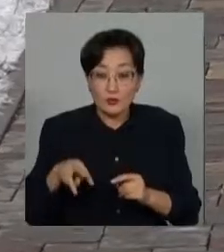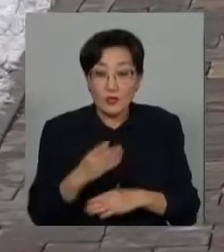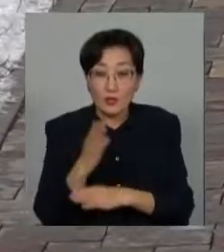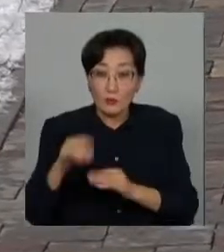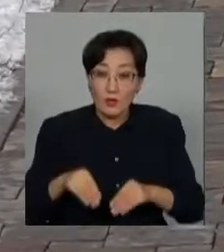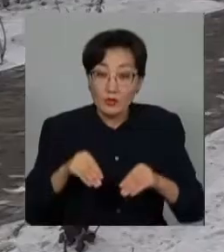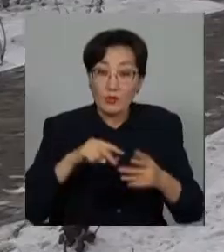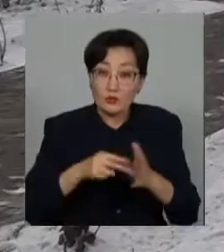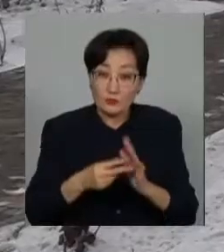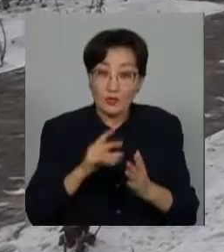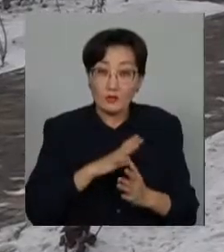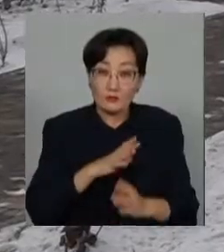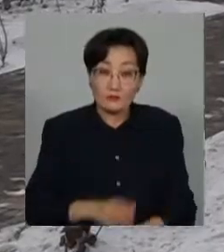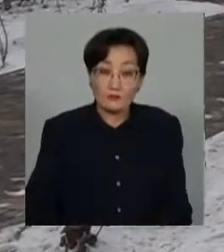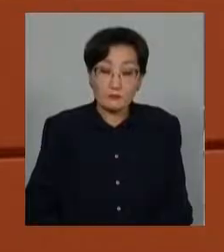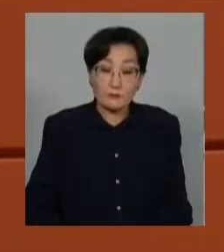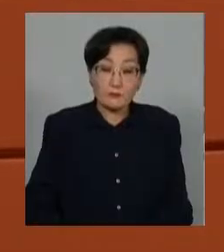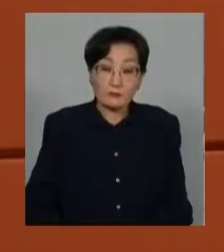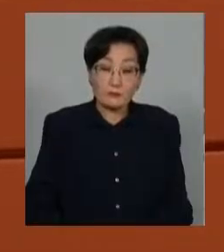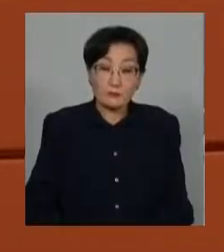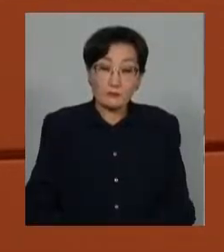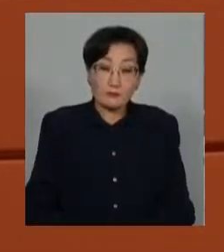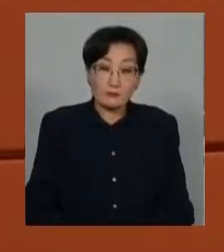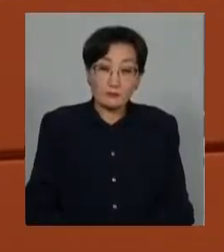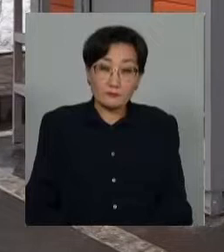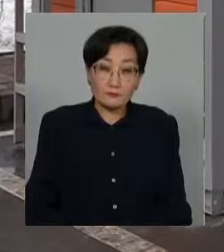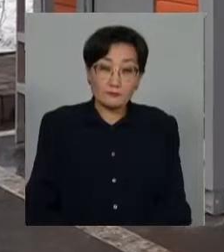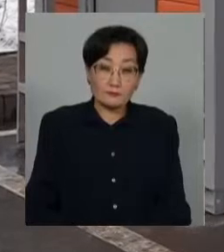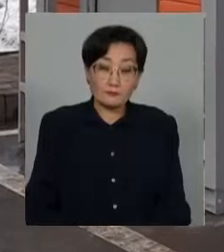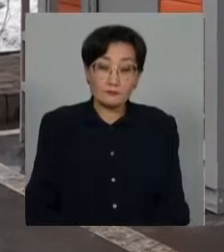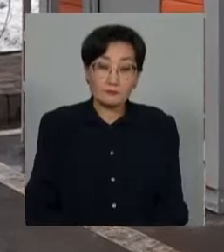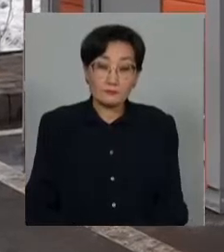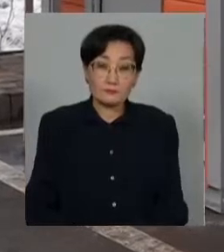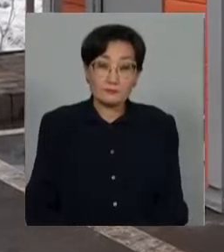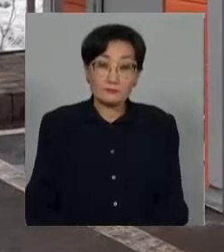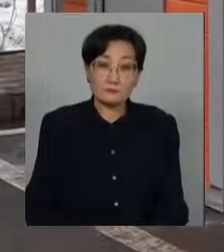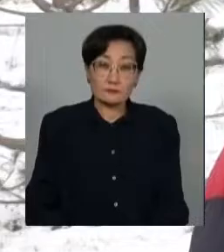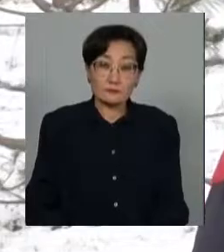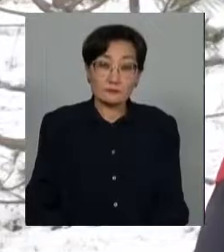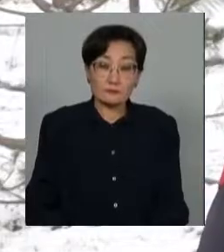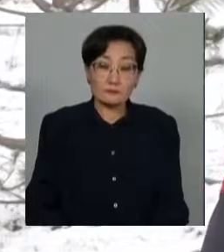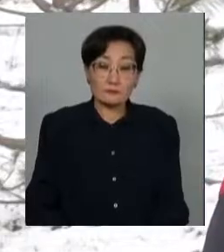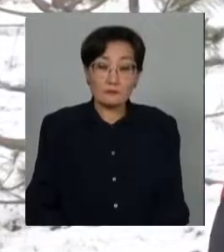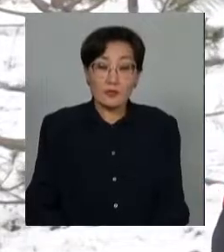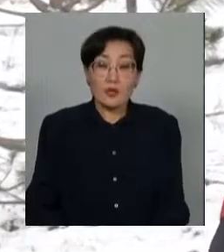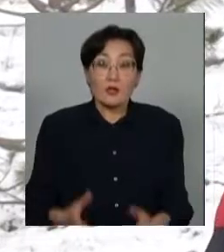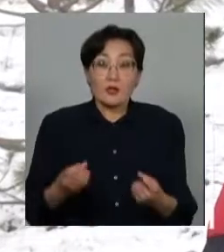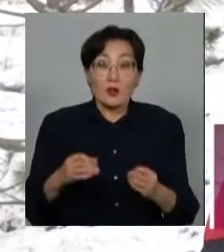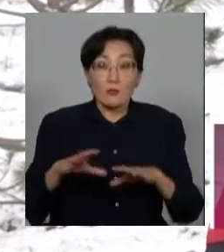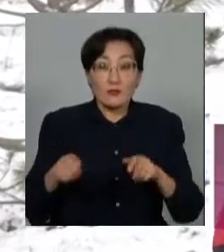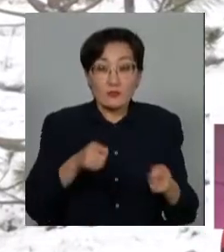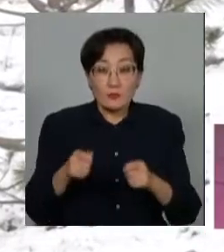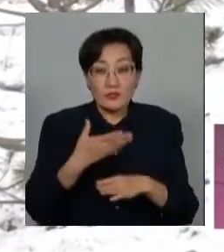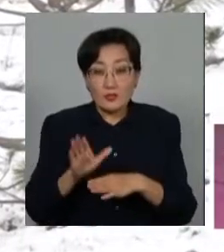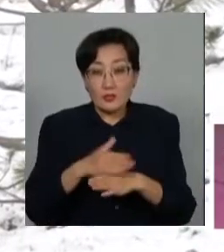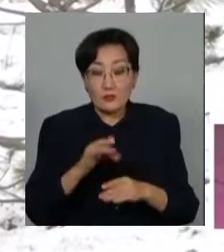Мемлекет басшысына табиғи саябақтар мен қорықтар аумағына саяхатшылар үшін қойылатын шағын үйлер де көрсетілді. Мы поддержали 3 акции. Біз 3